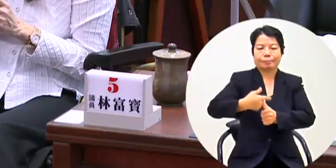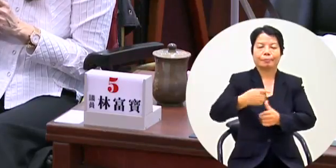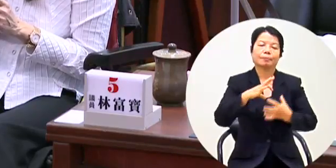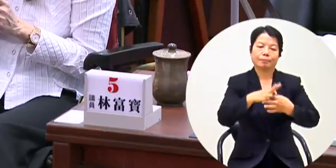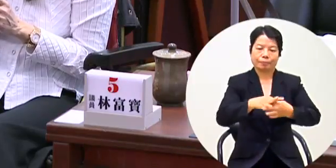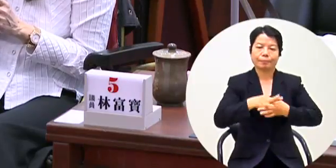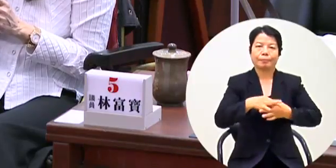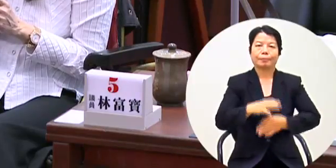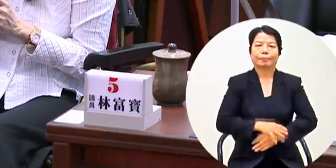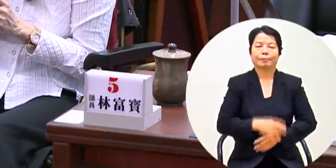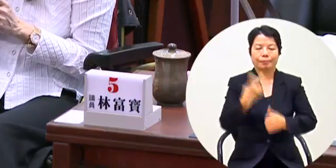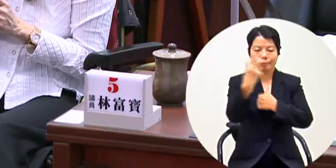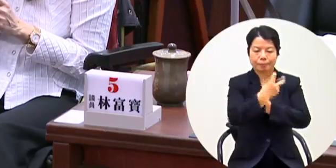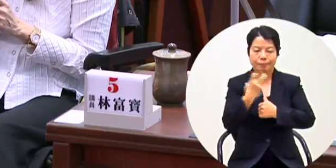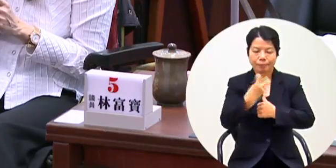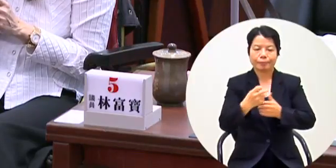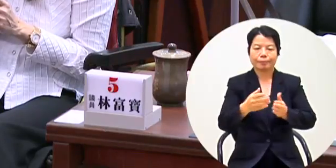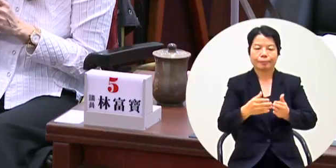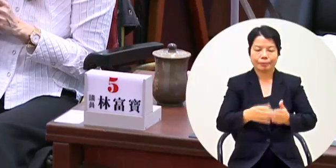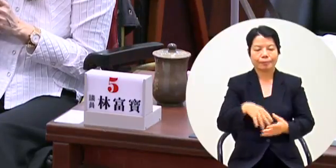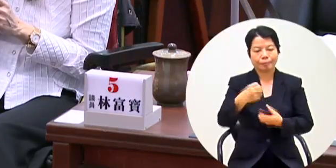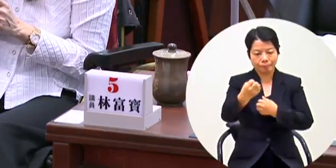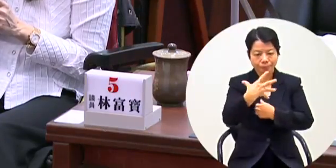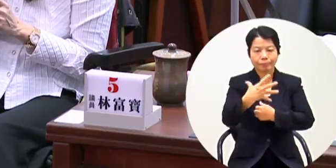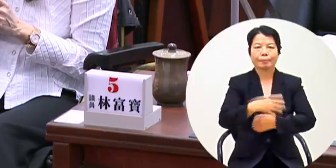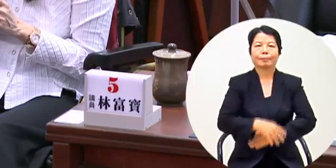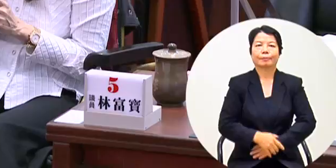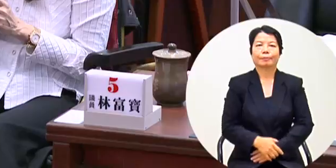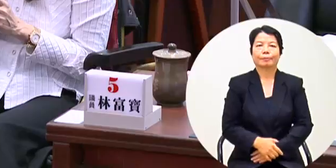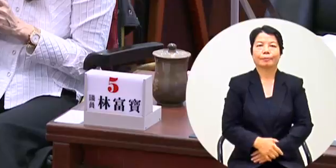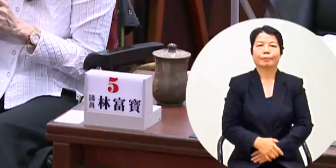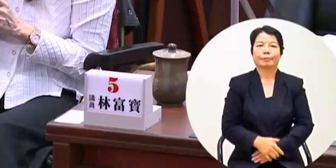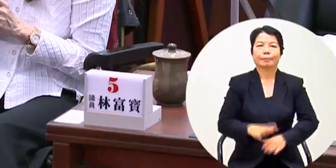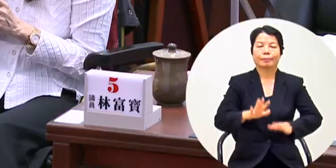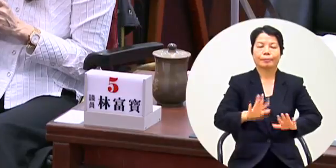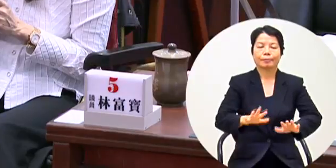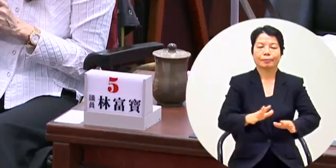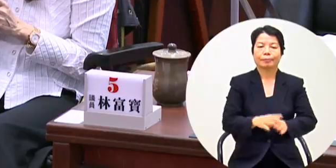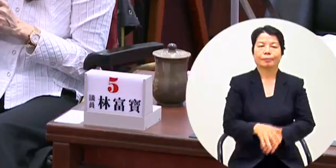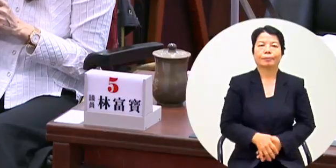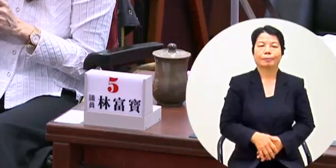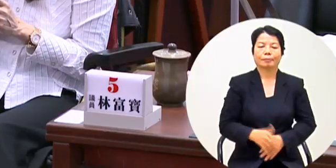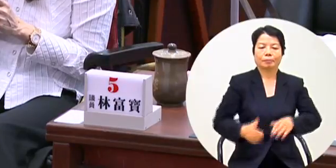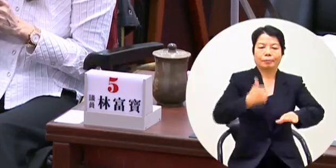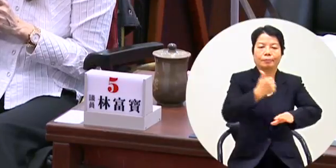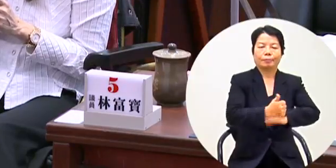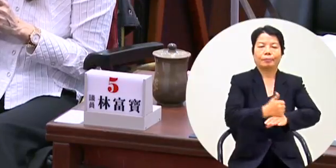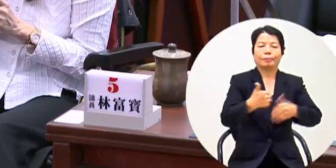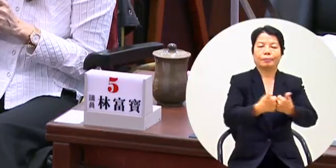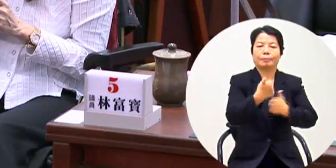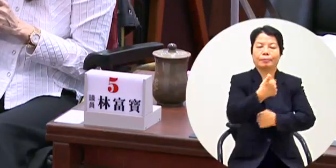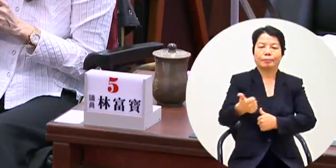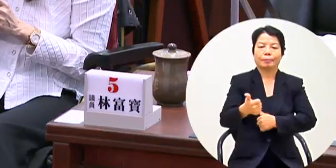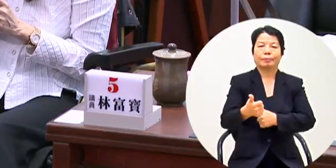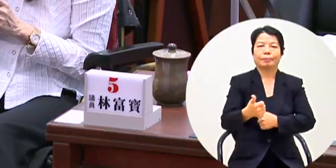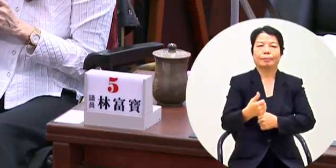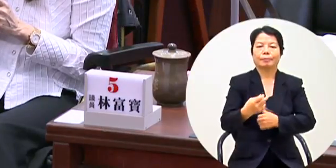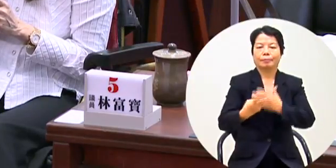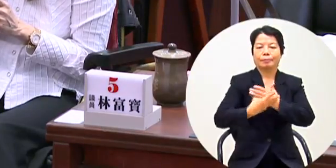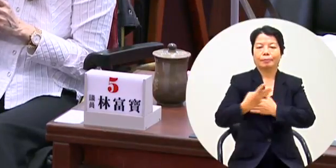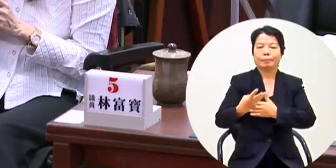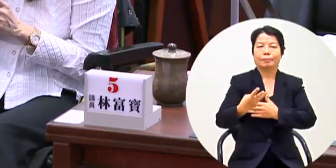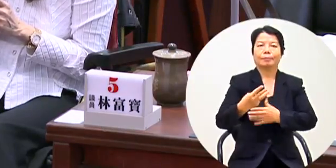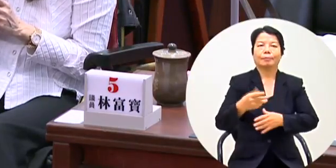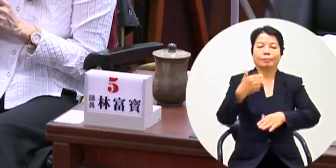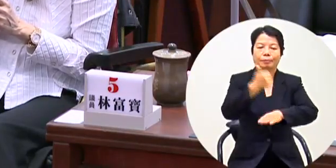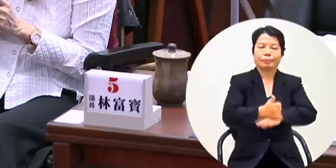携，其实我从政12年，当议员3任，市长给我非常多的这